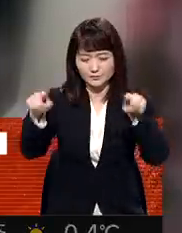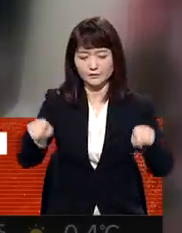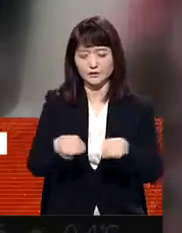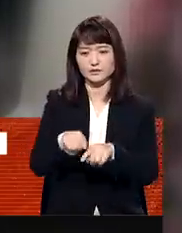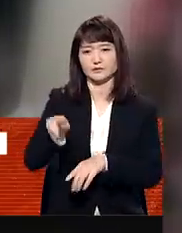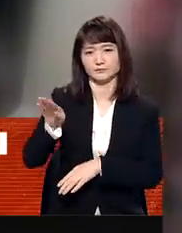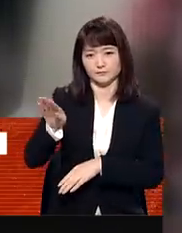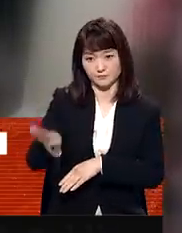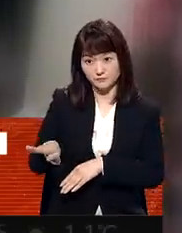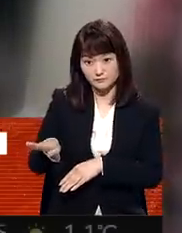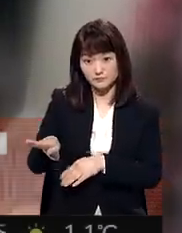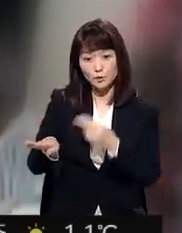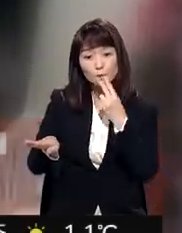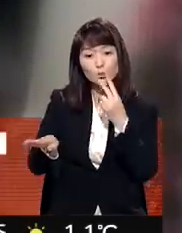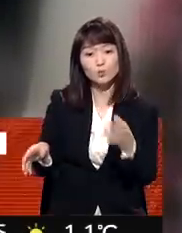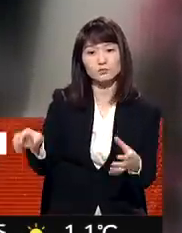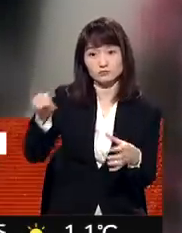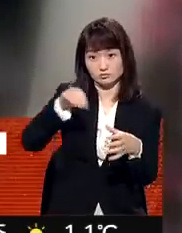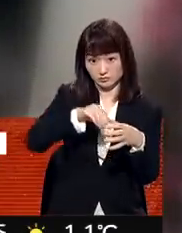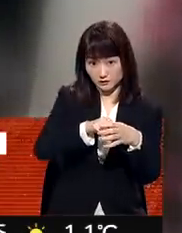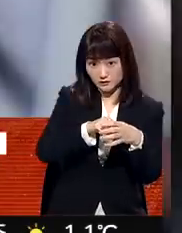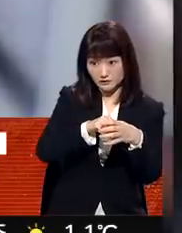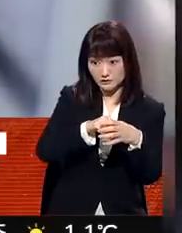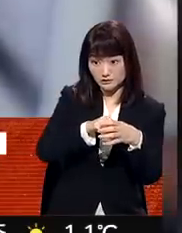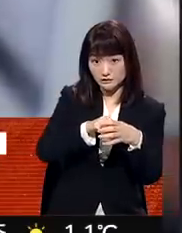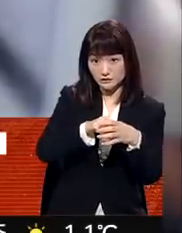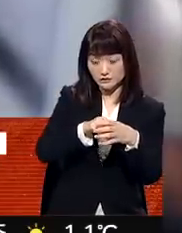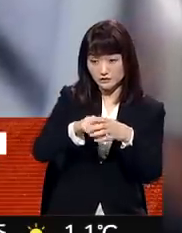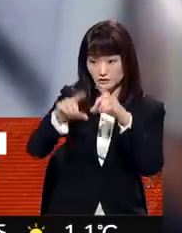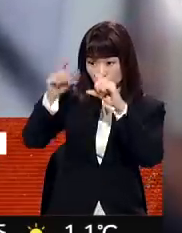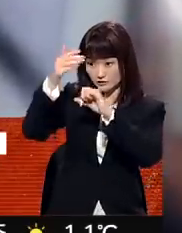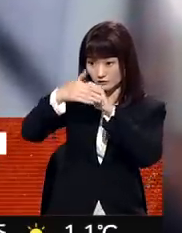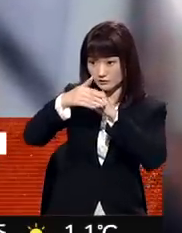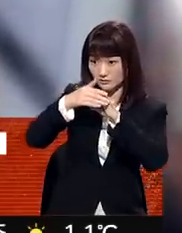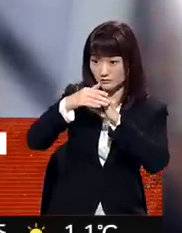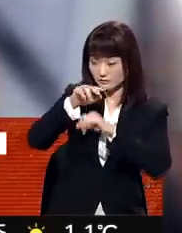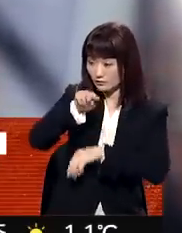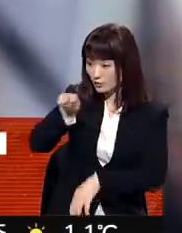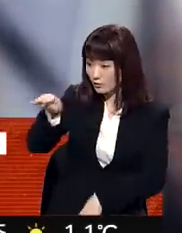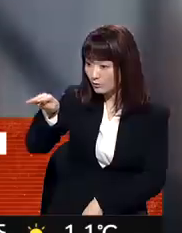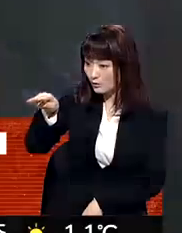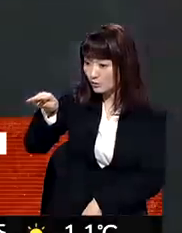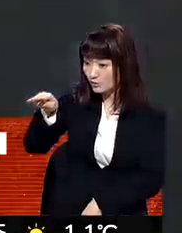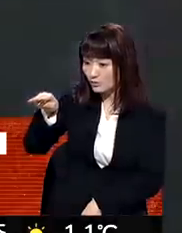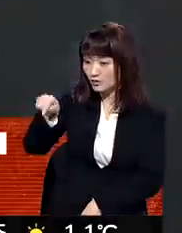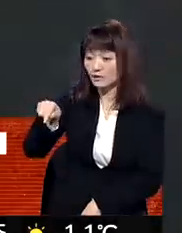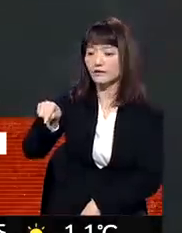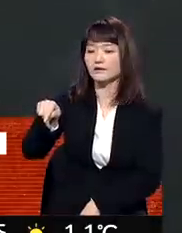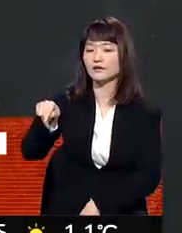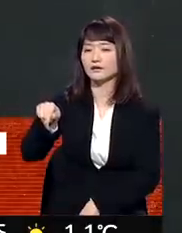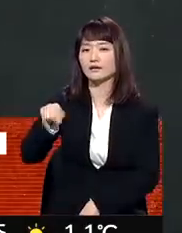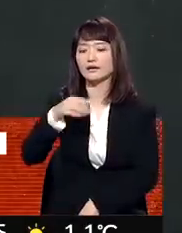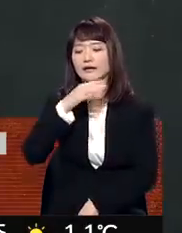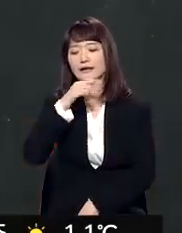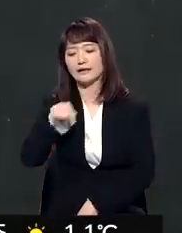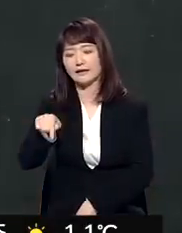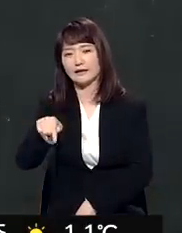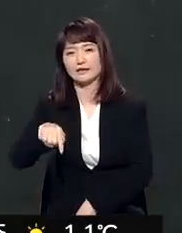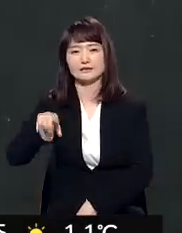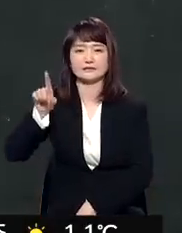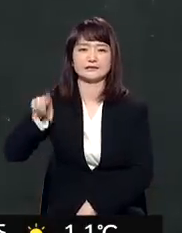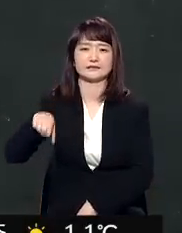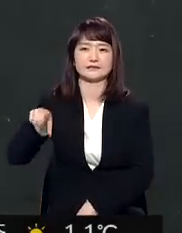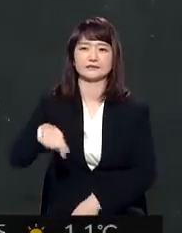바로 봉투에 담더니 점주가 붙여 놓은 자신의 절도 사진을 발견을 한 겁니다 그걸 들여다보더니 그제서야 결제를 했습니다